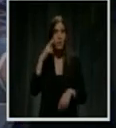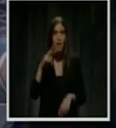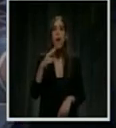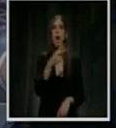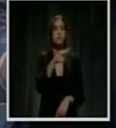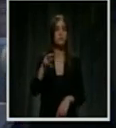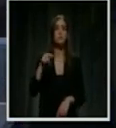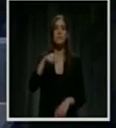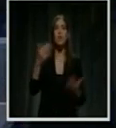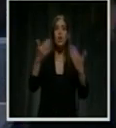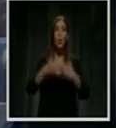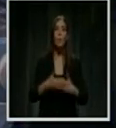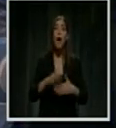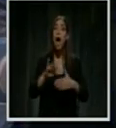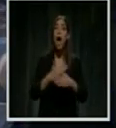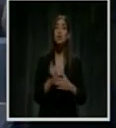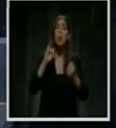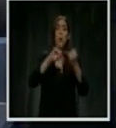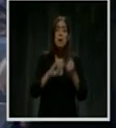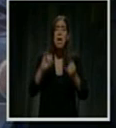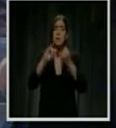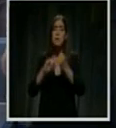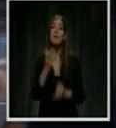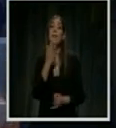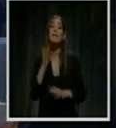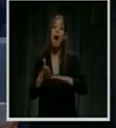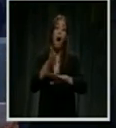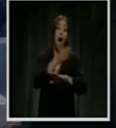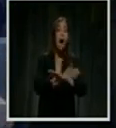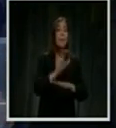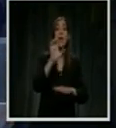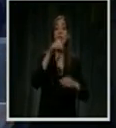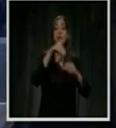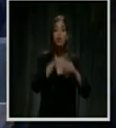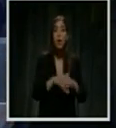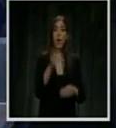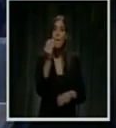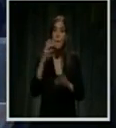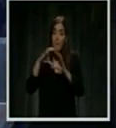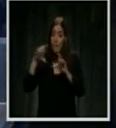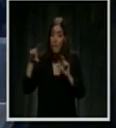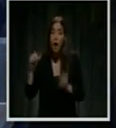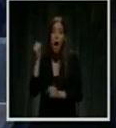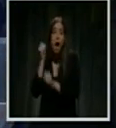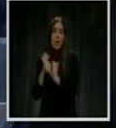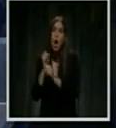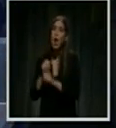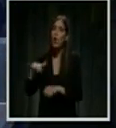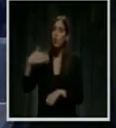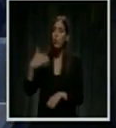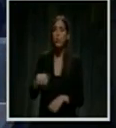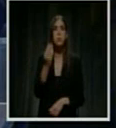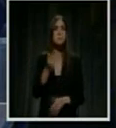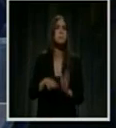ipprova ilu jwedhom qabel l-elezzjoni li għaddiet u ta' qabel li ħajżidulhom il-paga b'mod sostanzjali, issa llum anke ħarġu kemm